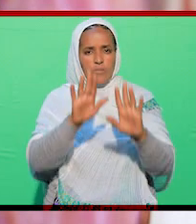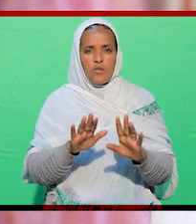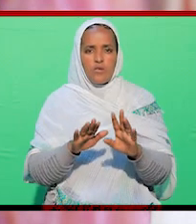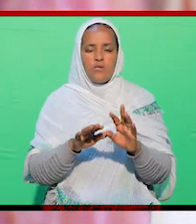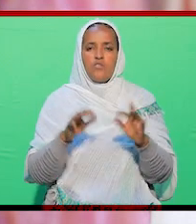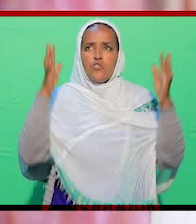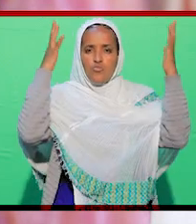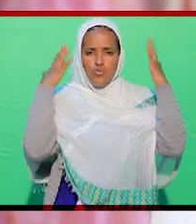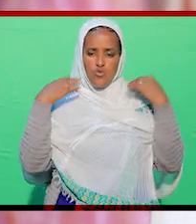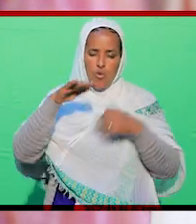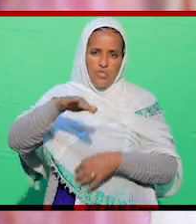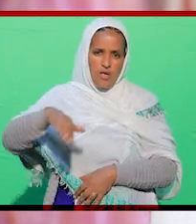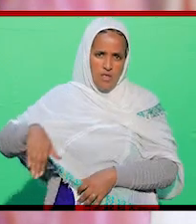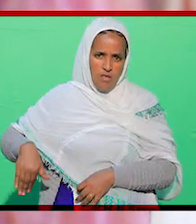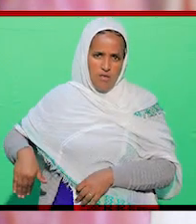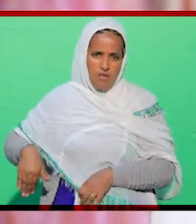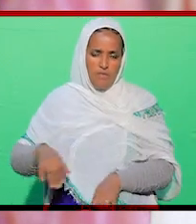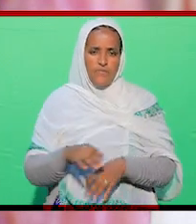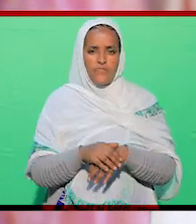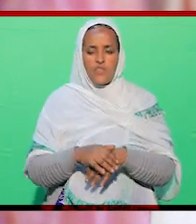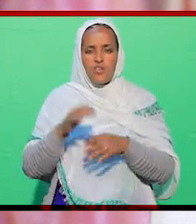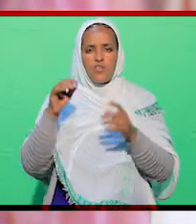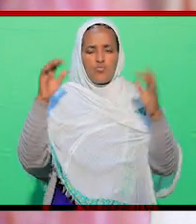ሲሄዱ ግን የሚገርመው ነገር ሙሽራው ዘገየ።